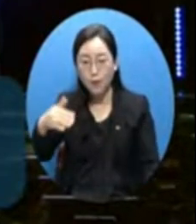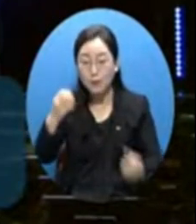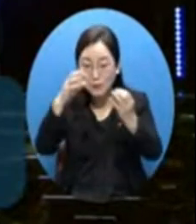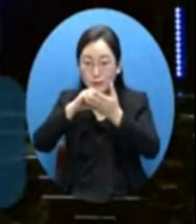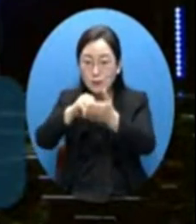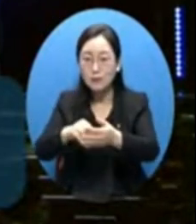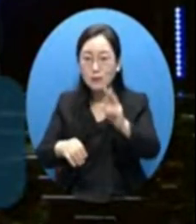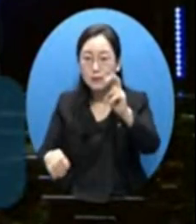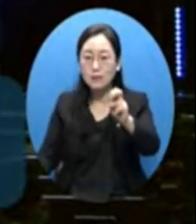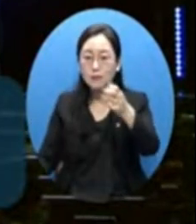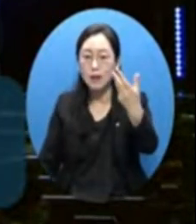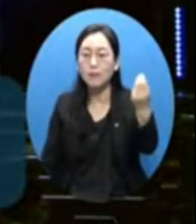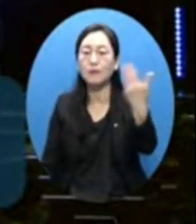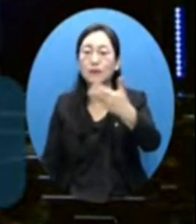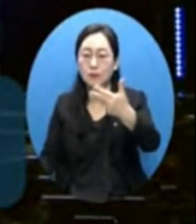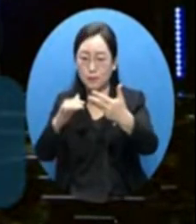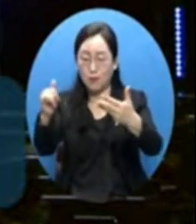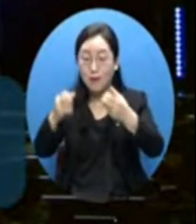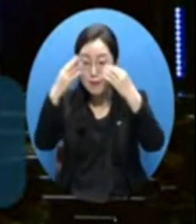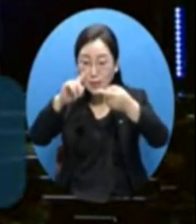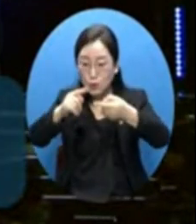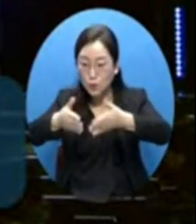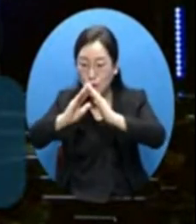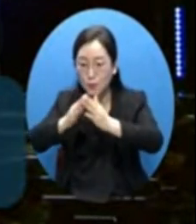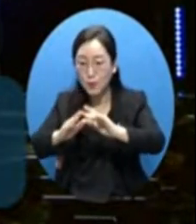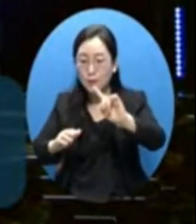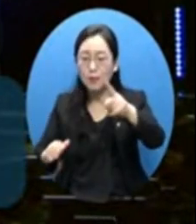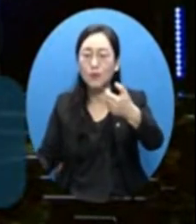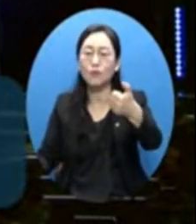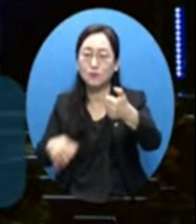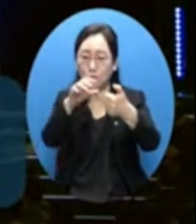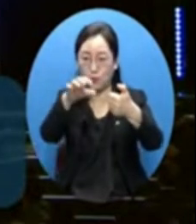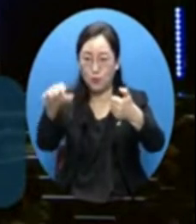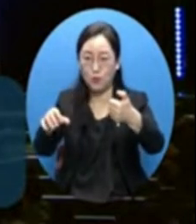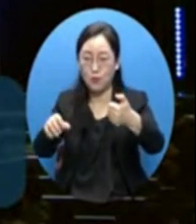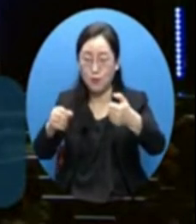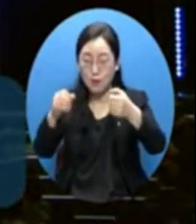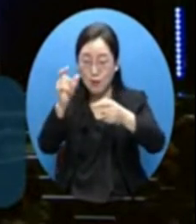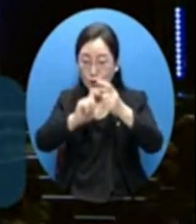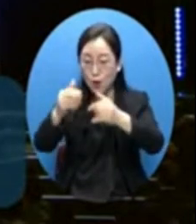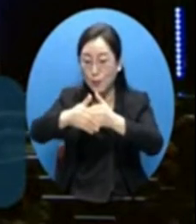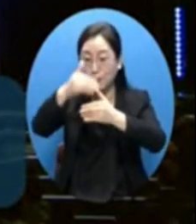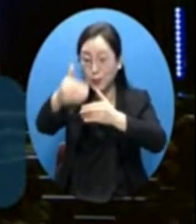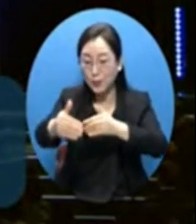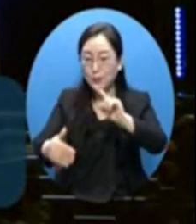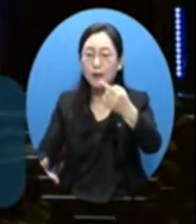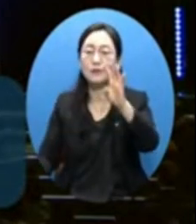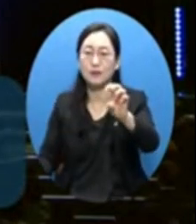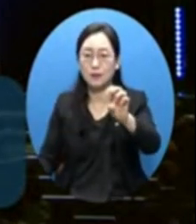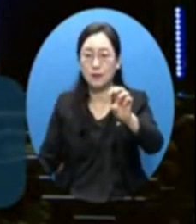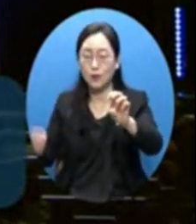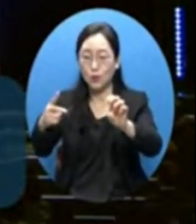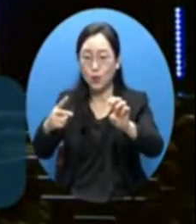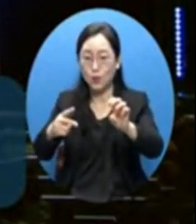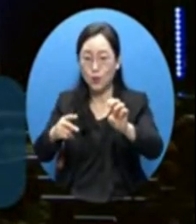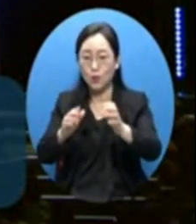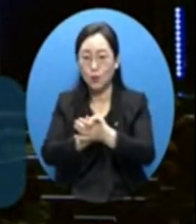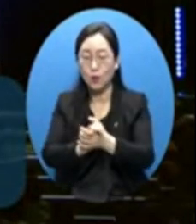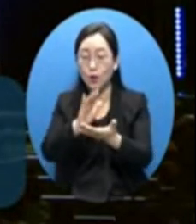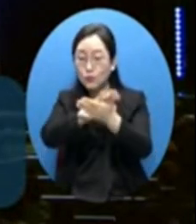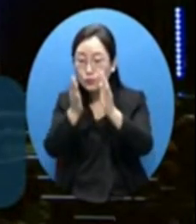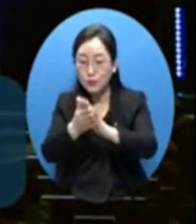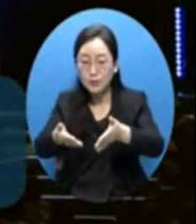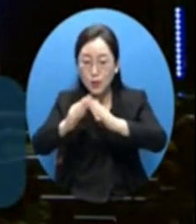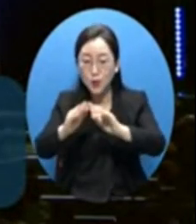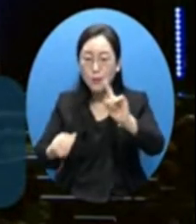명 새로운 교회를 지은 것이 150여 곳 교회를 증축해 준 것이 140여 곳 기도원을 유치원을 세운